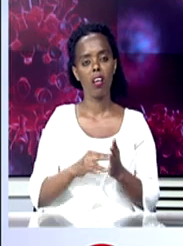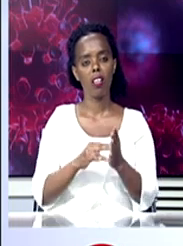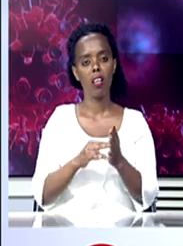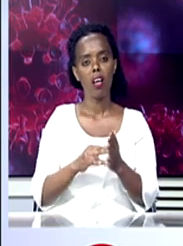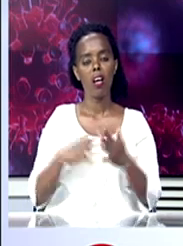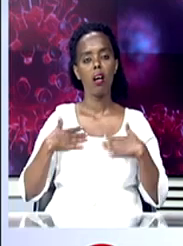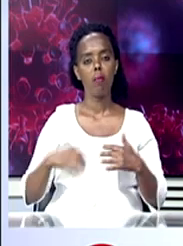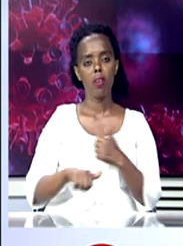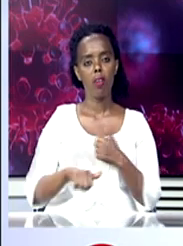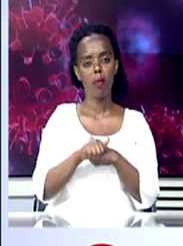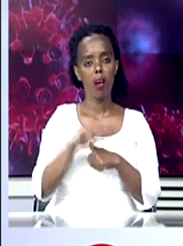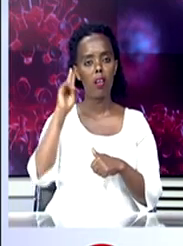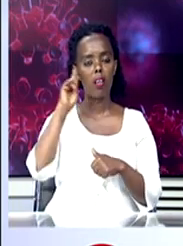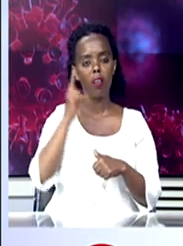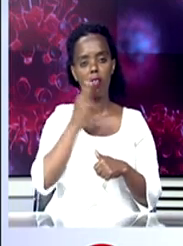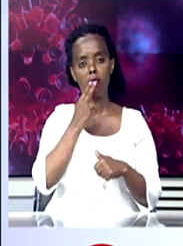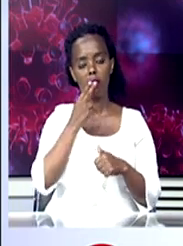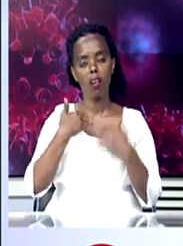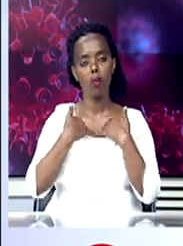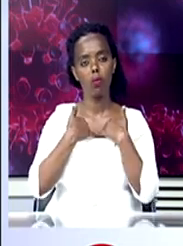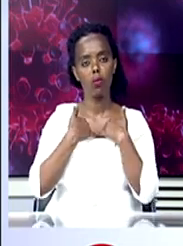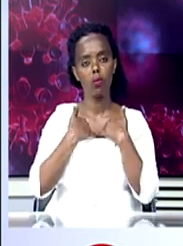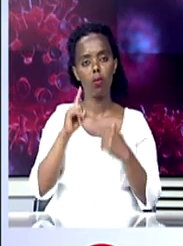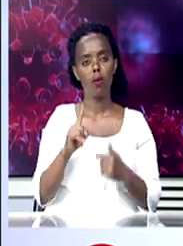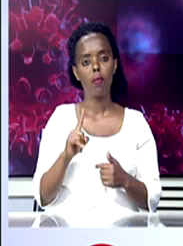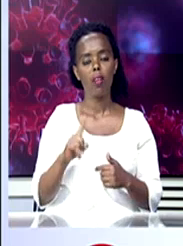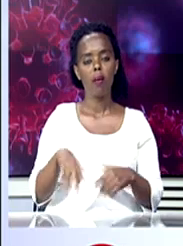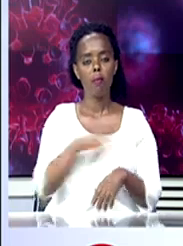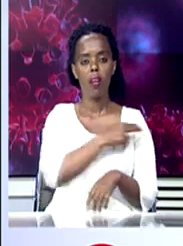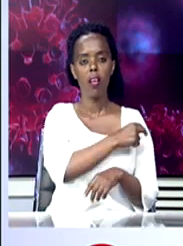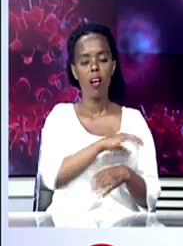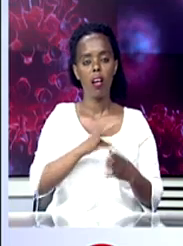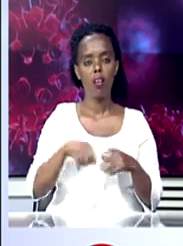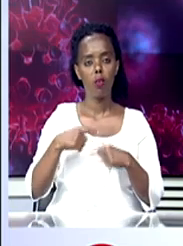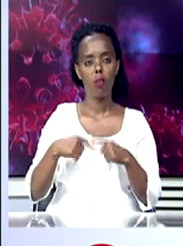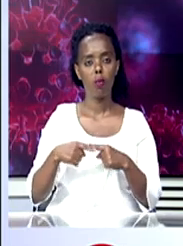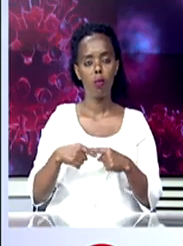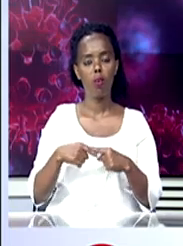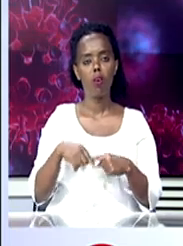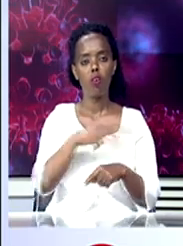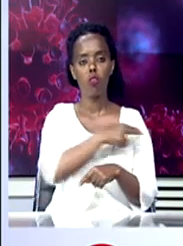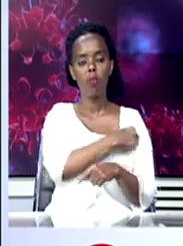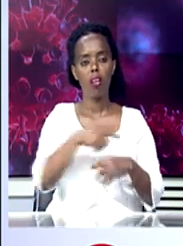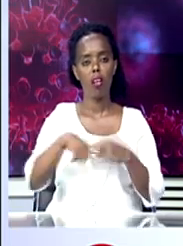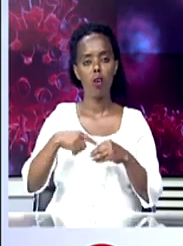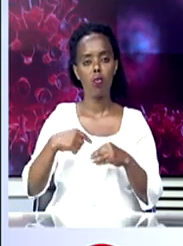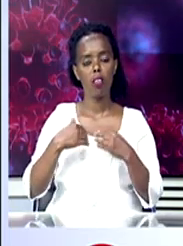qaama midhamaan hubama dhageettii qabu tokko mana yaalaa yookiin buufata fayyaa yookiin hospitaala naannoo isaa yoo